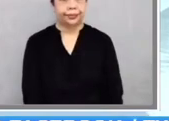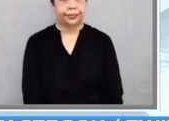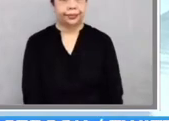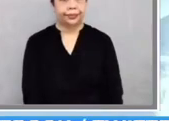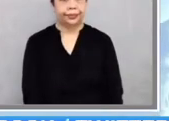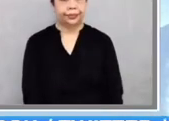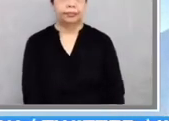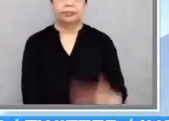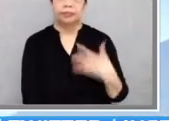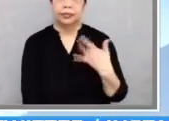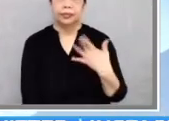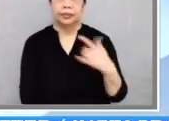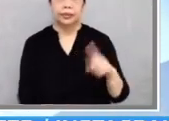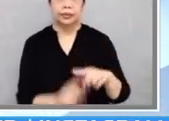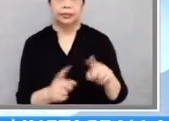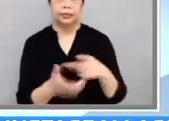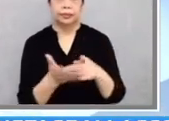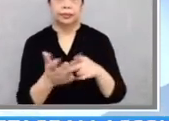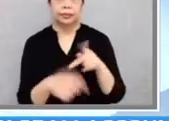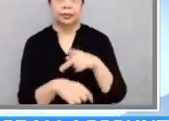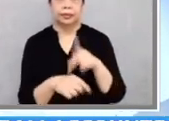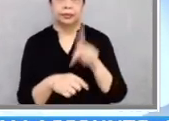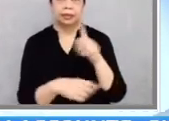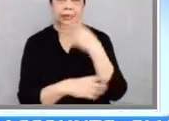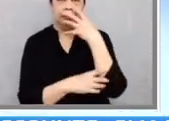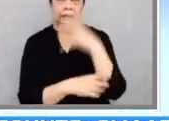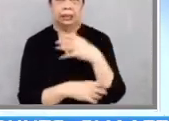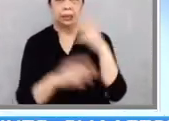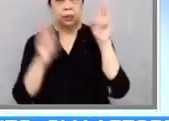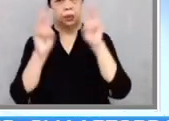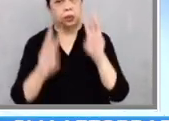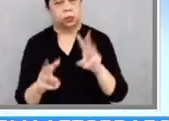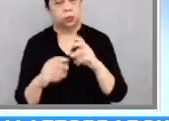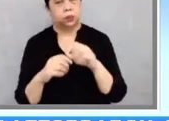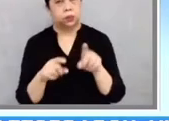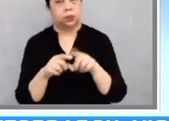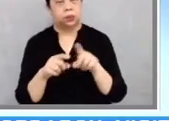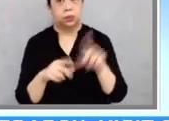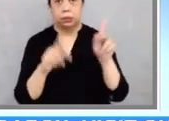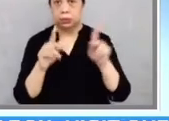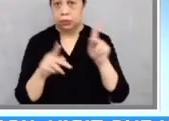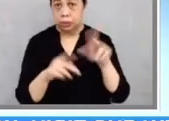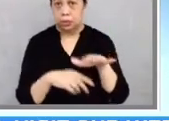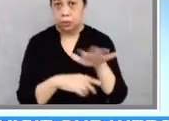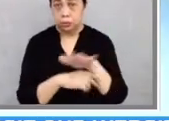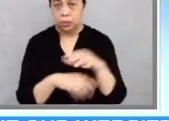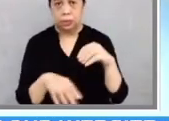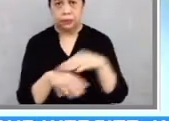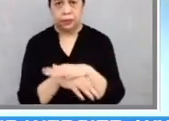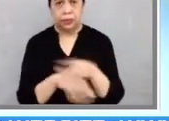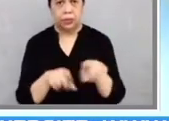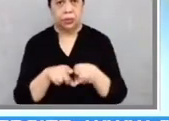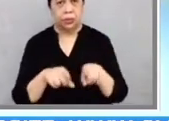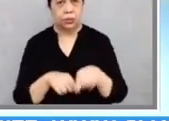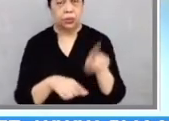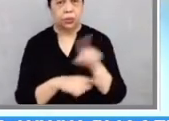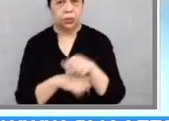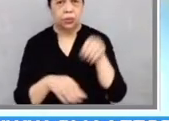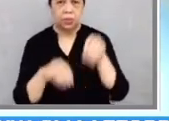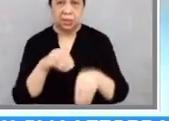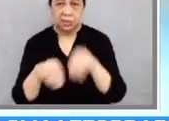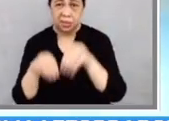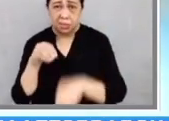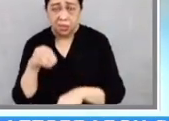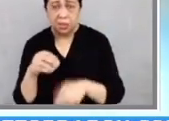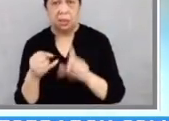Ramdam sa iba't ibang bahagi ng bansa ang init ng panahon at bukod po sa tao, apektado na rin ang mga taniman, supply ng